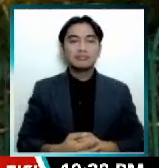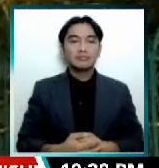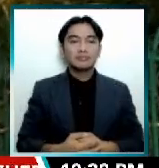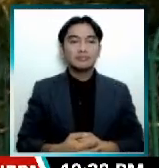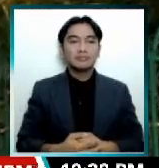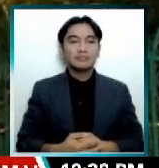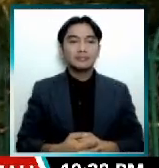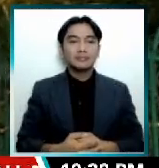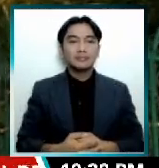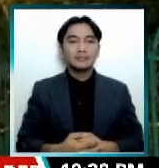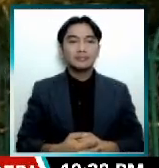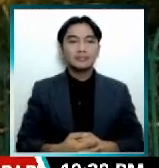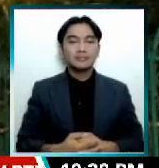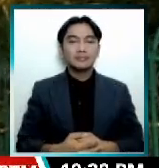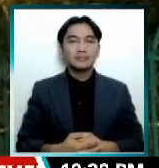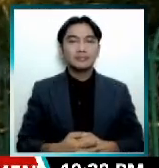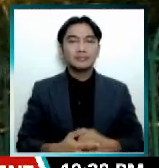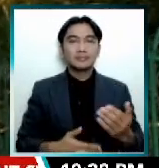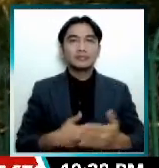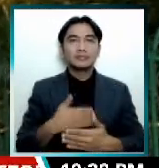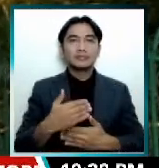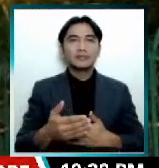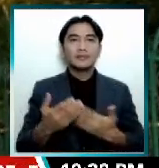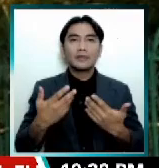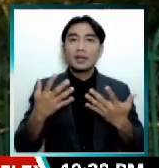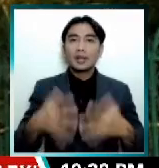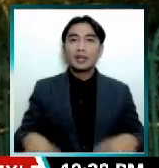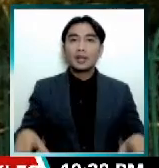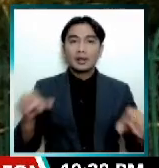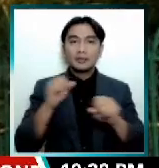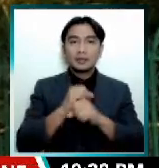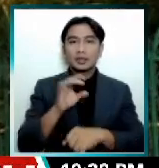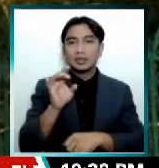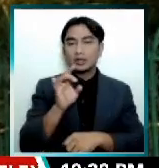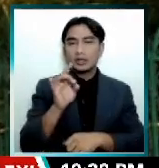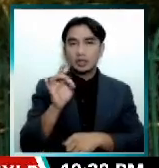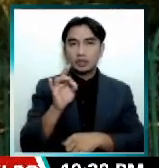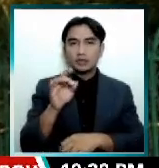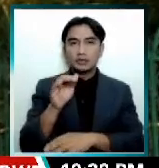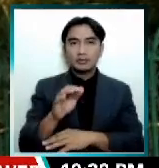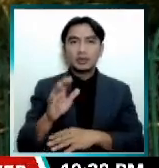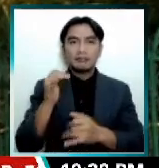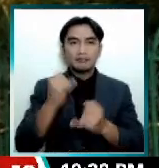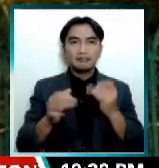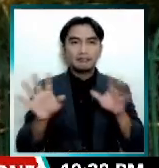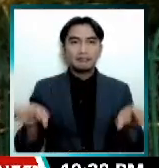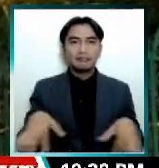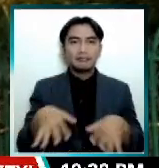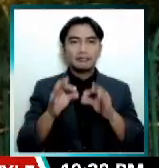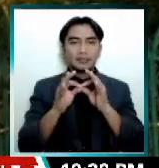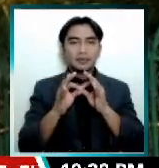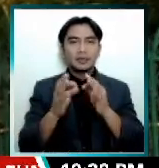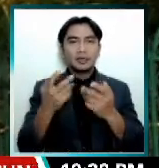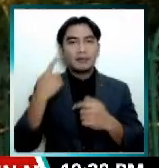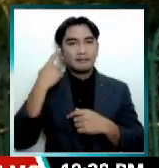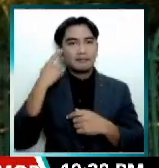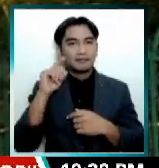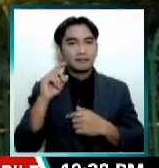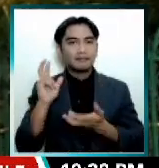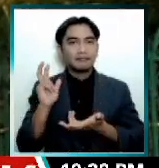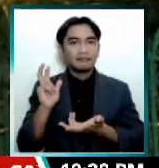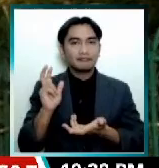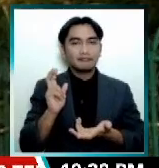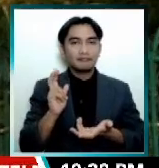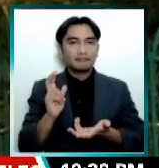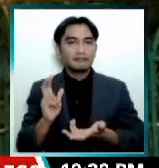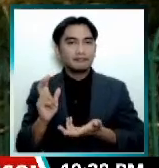Maki, natapos na kanidang alas 8 ng gabi ang last mass sa 9 na araw ng lubinaryo sa kapistahan ni Senyor Santo Niño. Ngunit hanggang